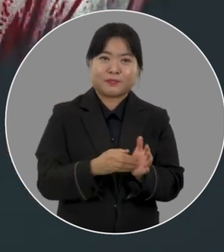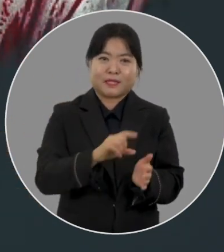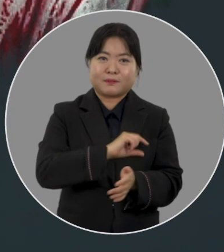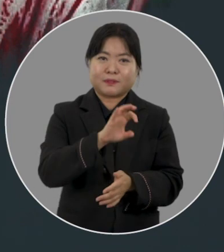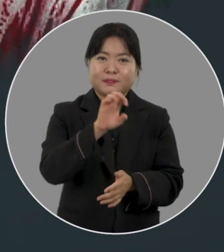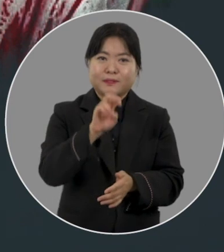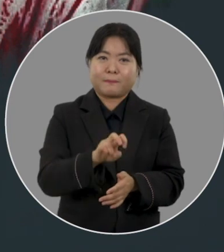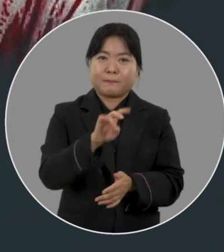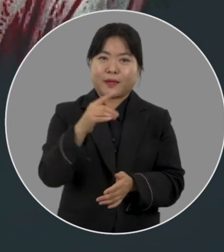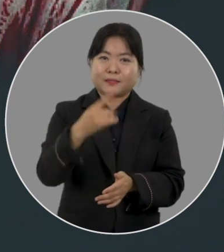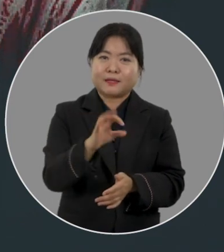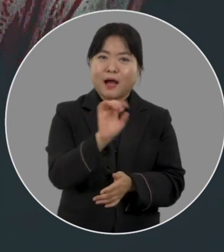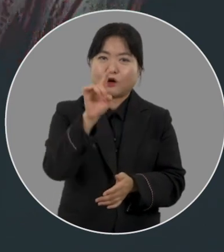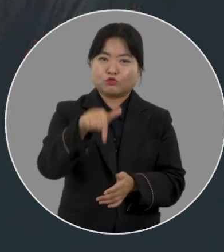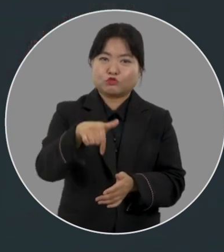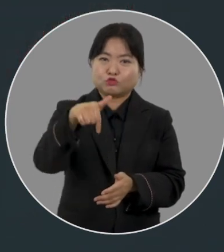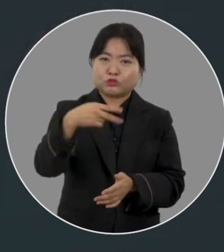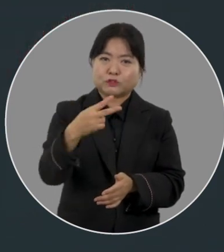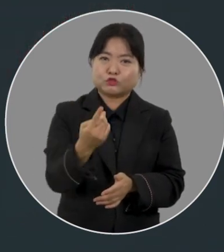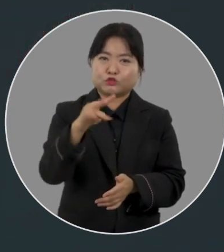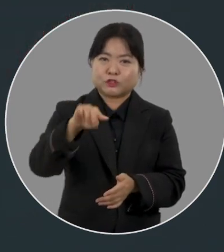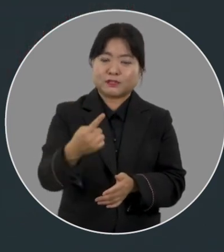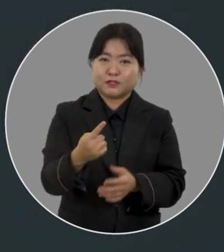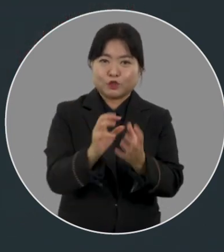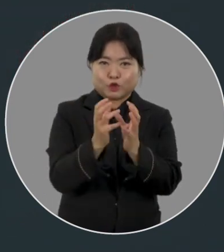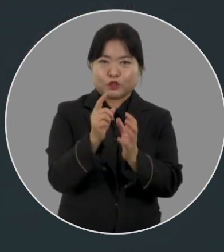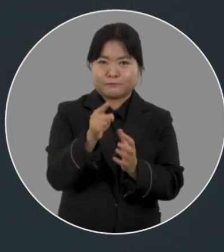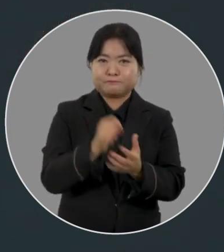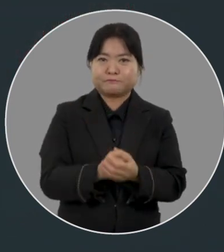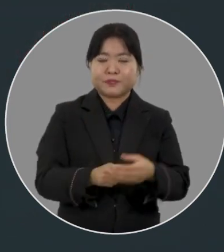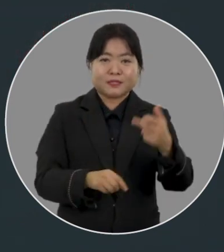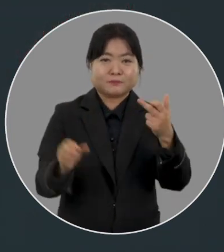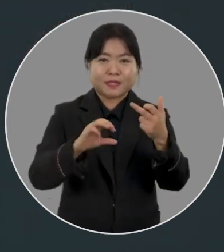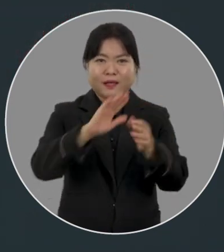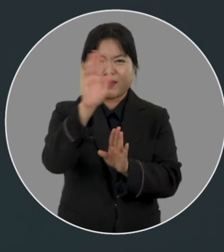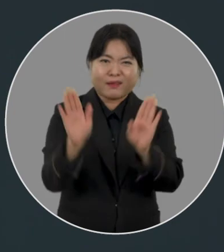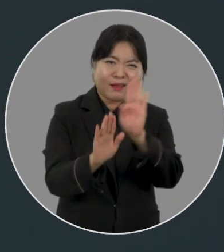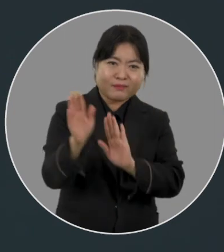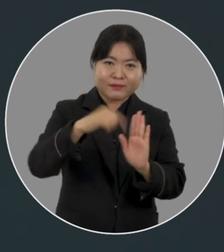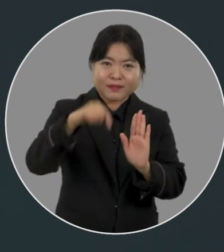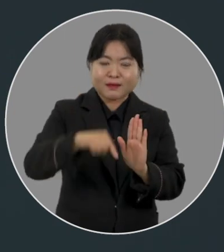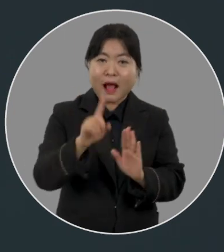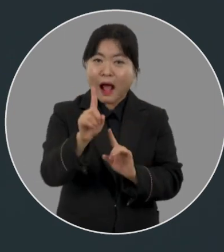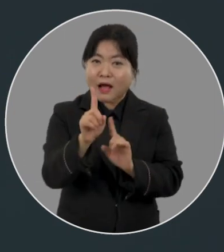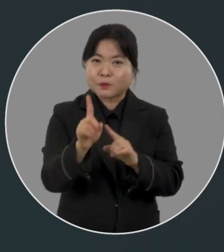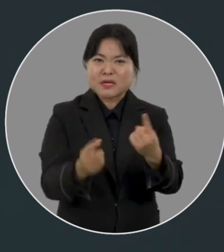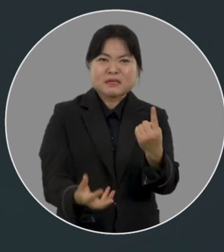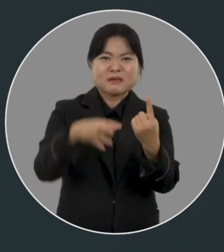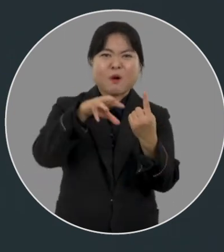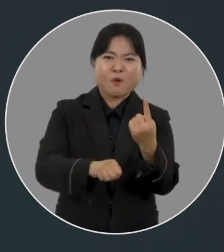샘페로 아우구스토스 튤립종입니다. 한때 17세기 네덜란드에서 한 송이 1억